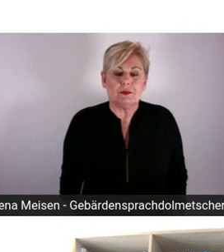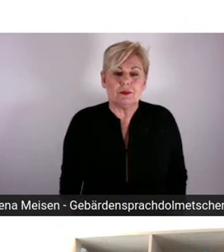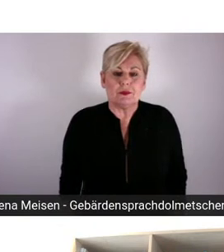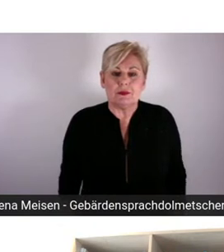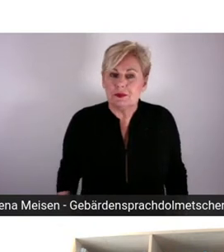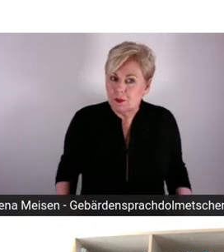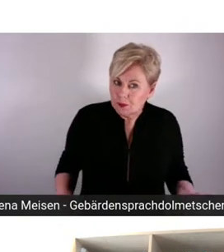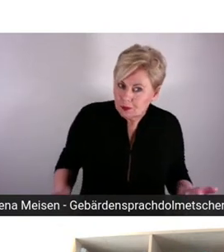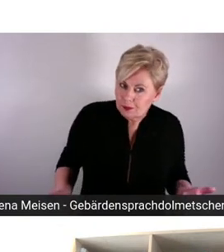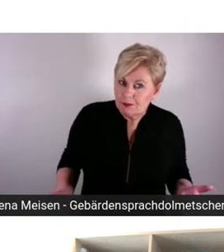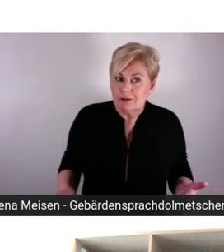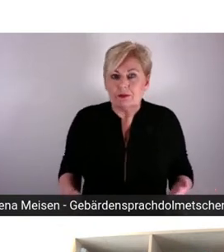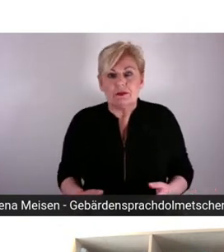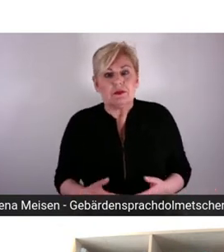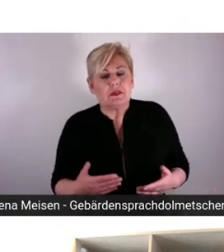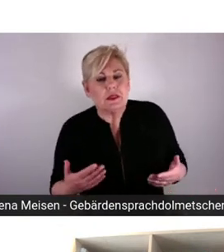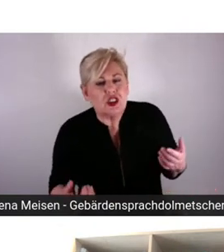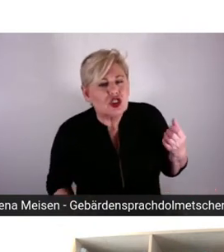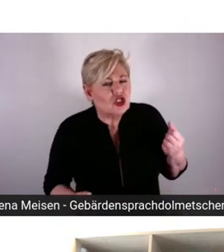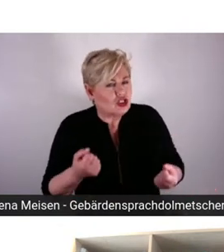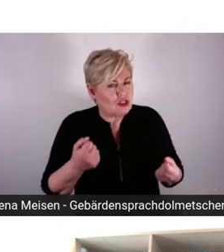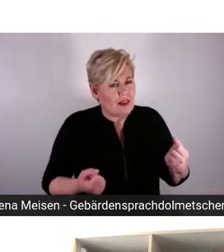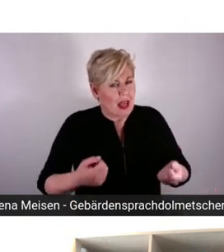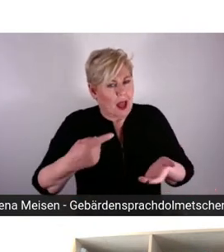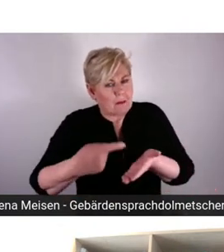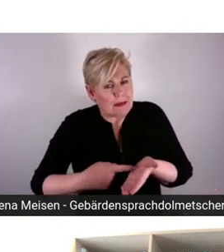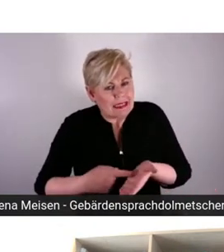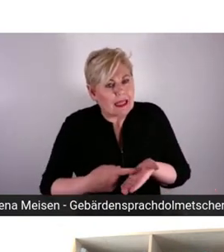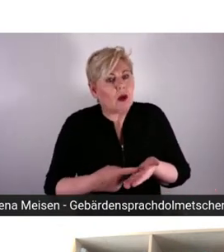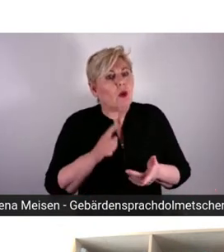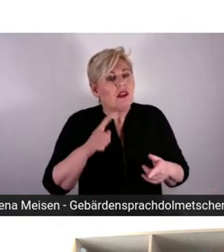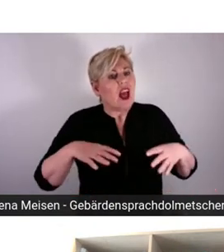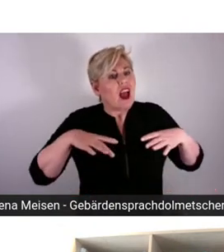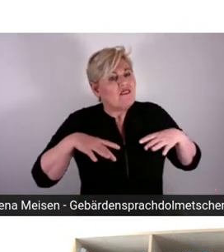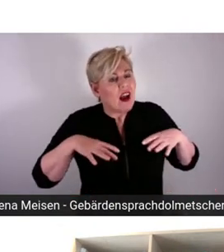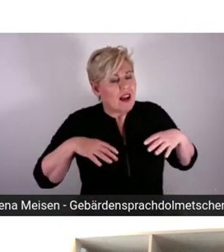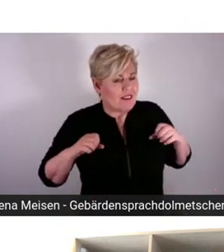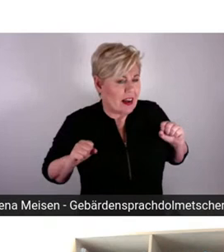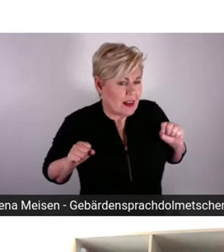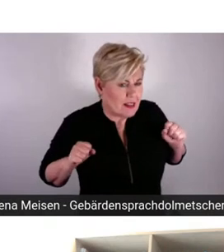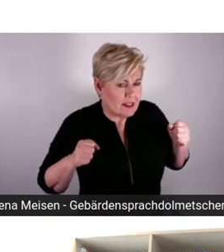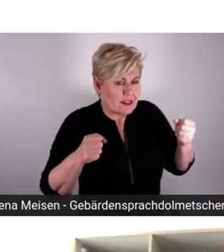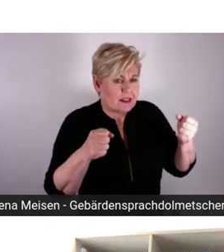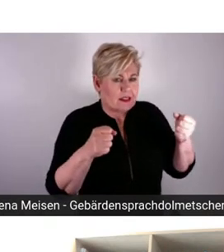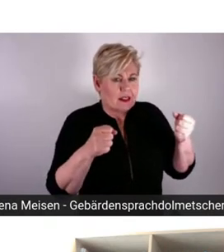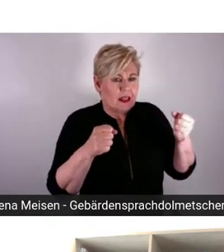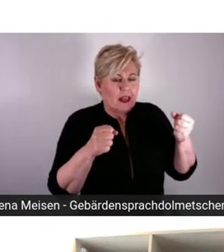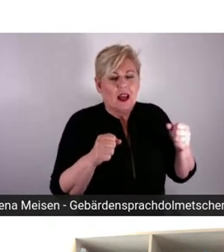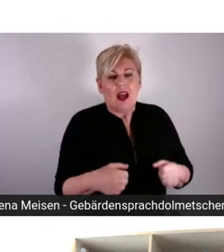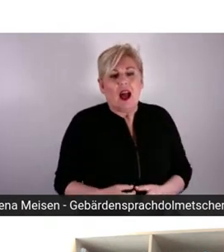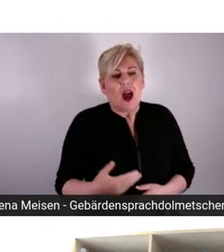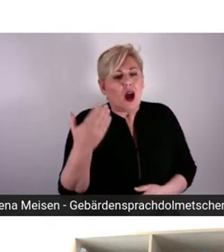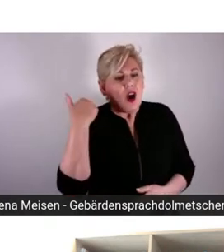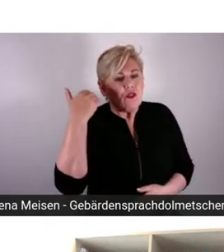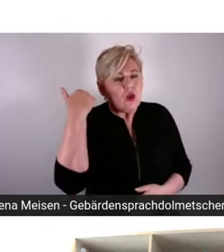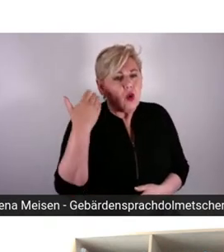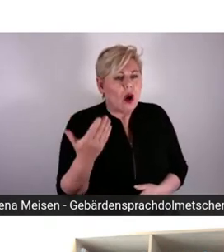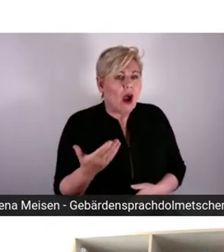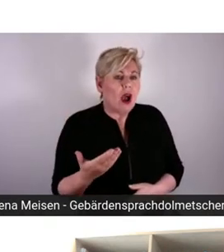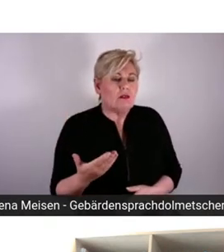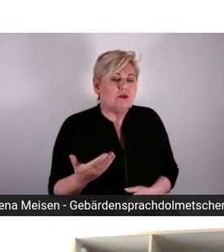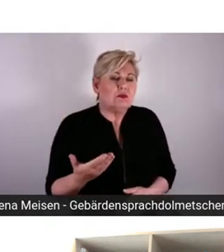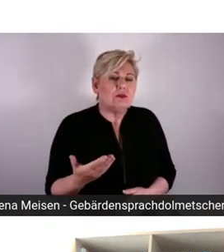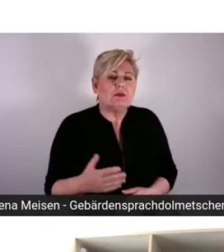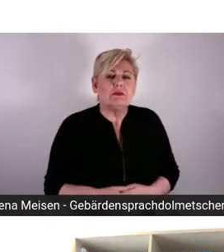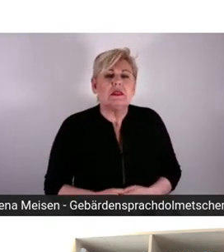Die haben ja besonders schwere Bedingungen und häufig ist ja freiwilliges Engagement etwas, was früher hat es, man es von